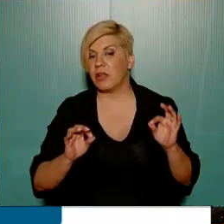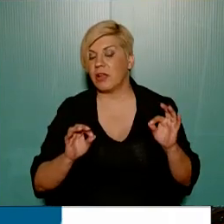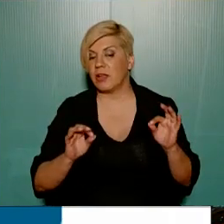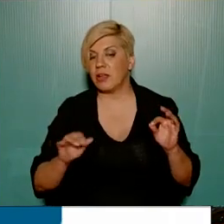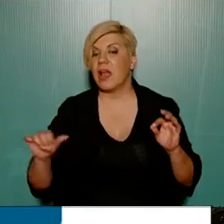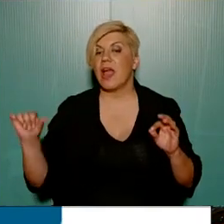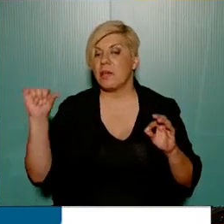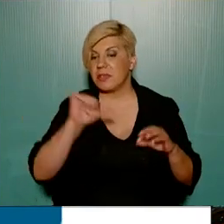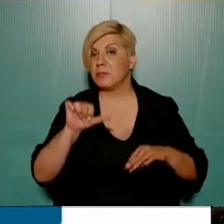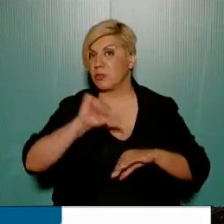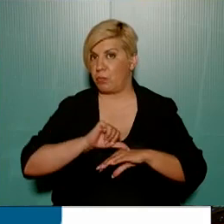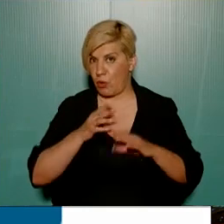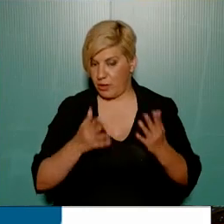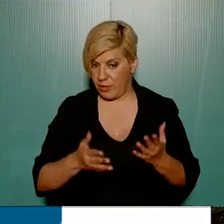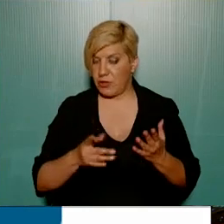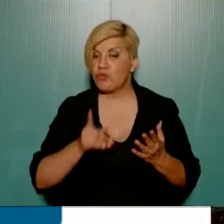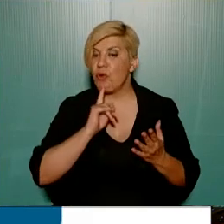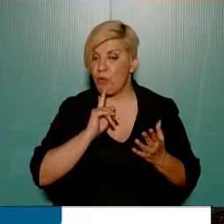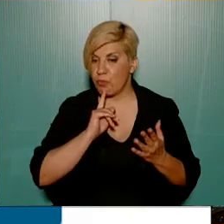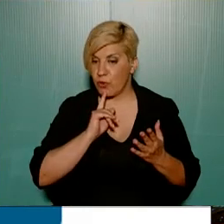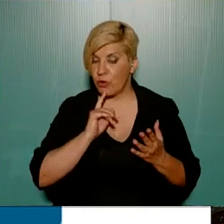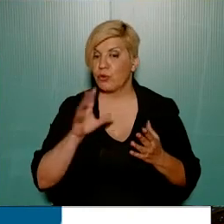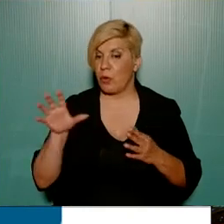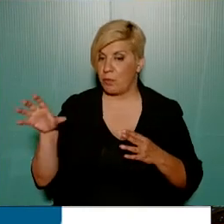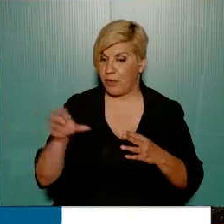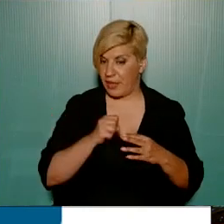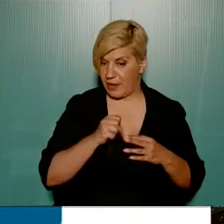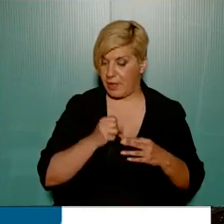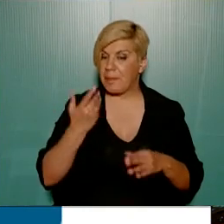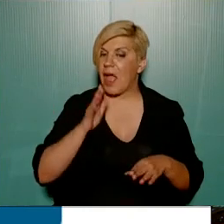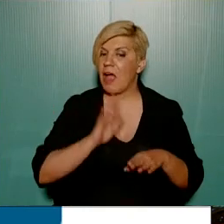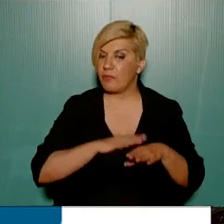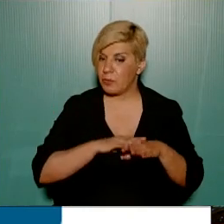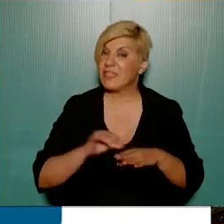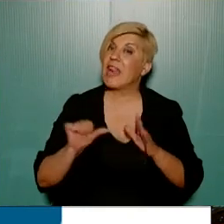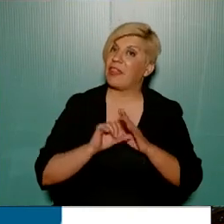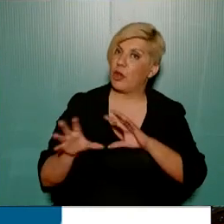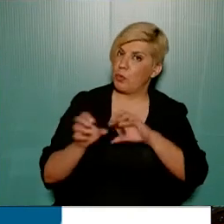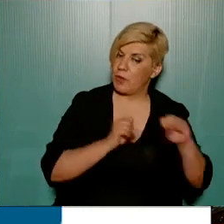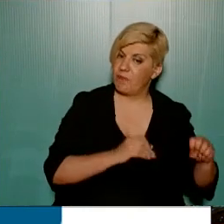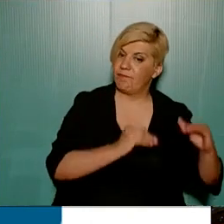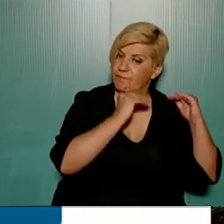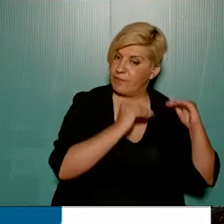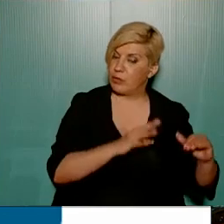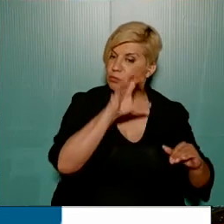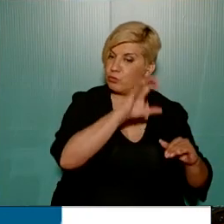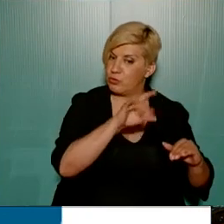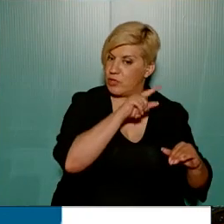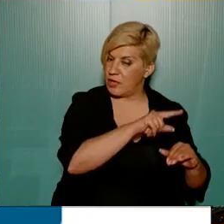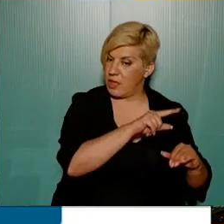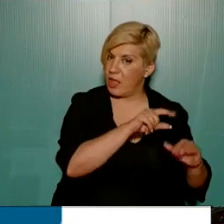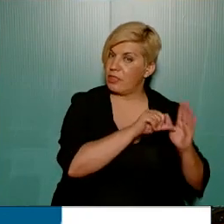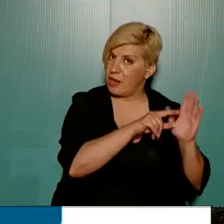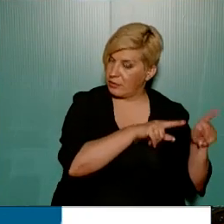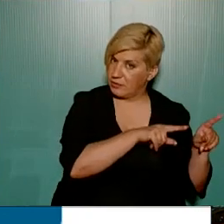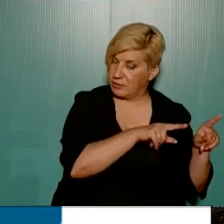για να επιστρέψει στην πόλη, το οποίο ενώ το πήρανε με κάποια αφορμή κάτω, παραμένει στο Μουσείο της ΓΕΟΣΕ, ενώ